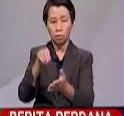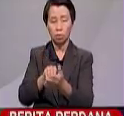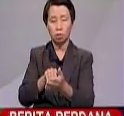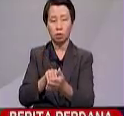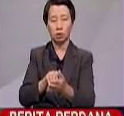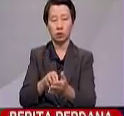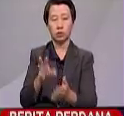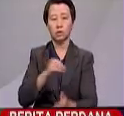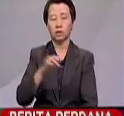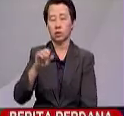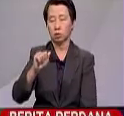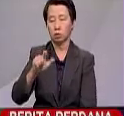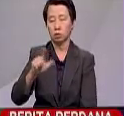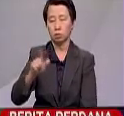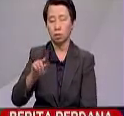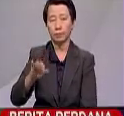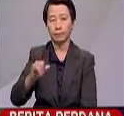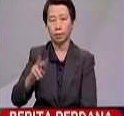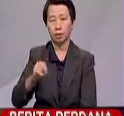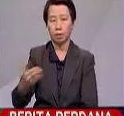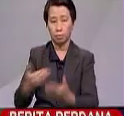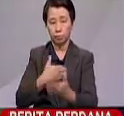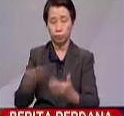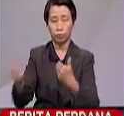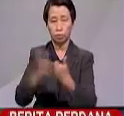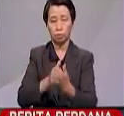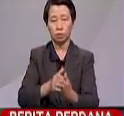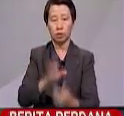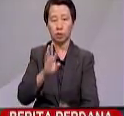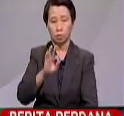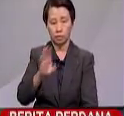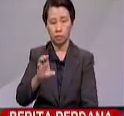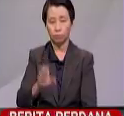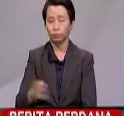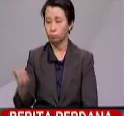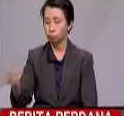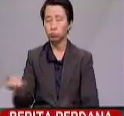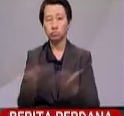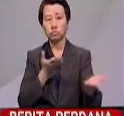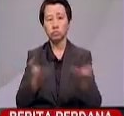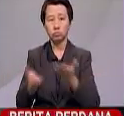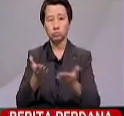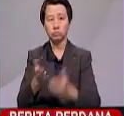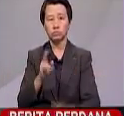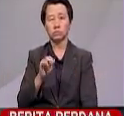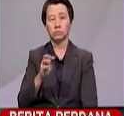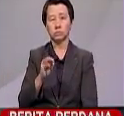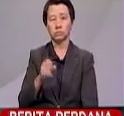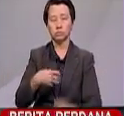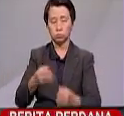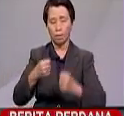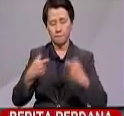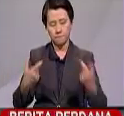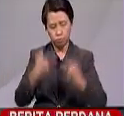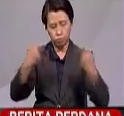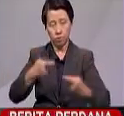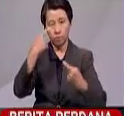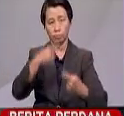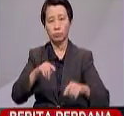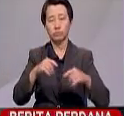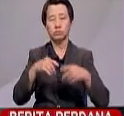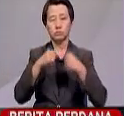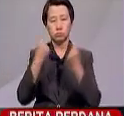dan Azerbaijan sebelum datang ke UiTM FC. Khidmat Benhad membolehkan UiTM memberikan tentangan hebat kepada pasukan